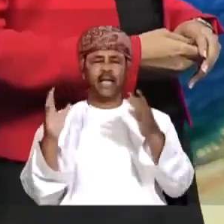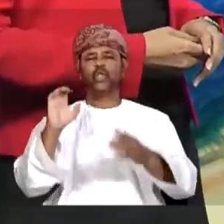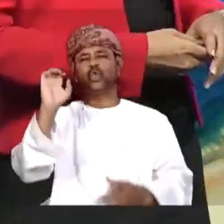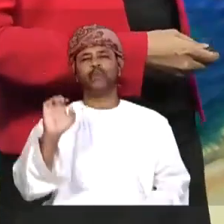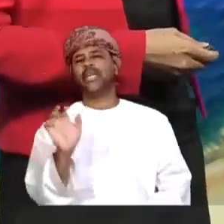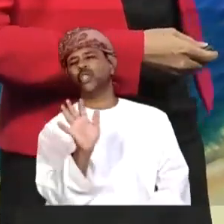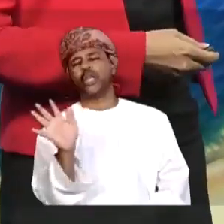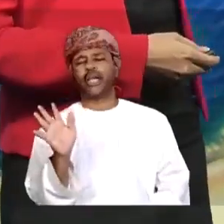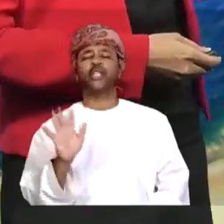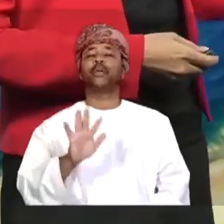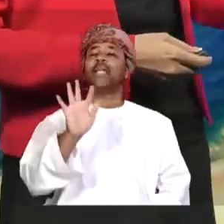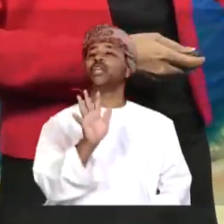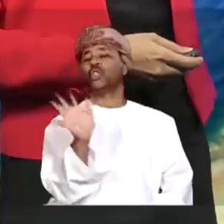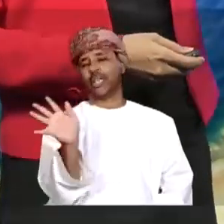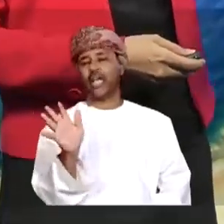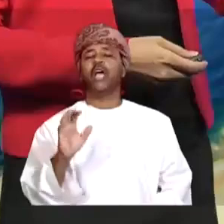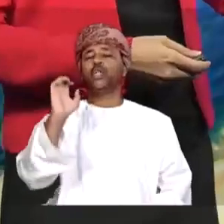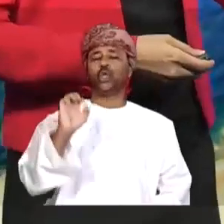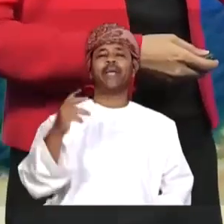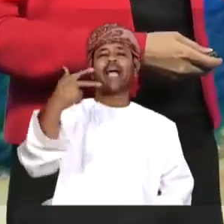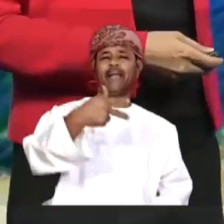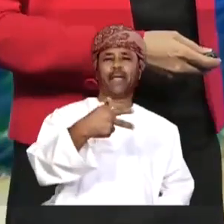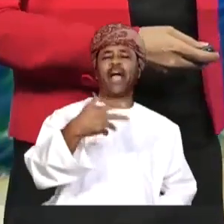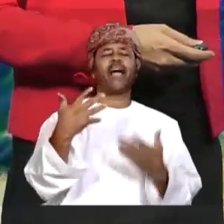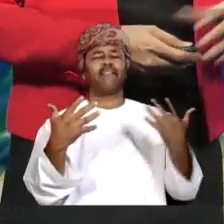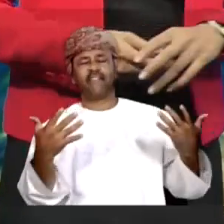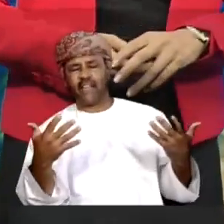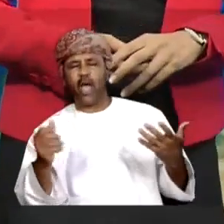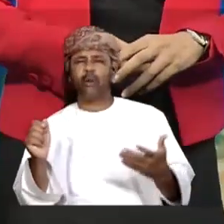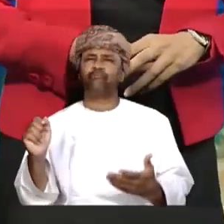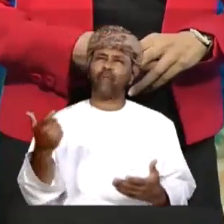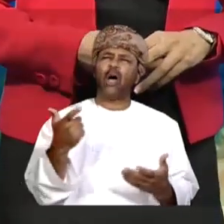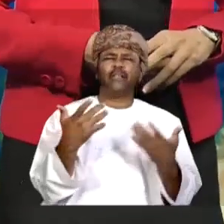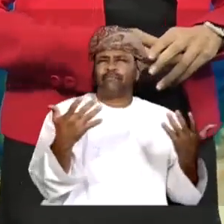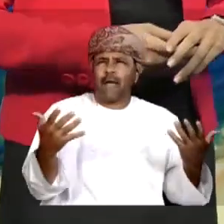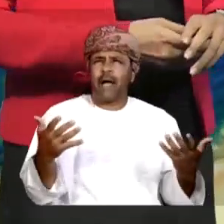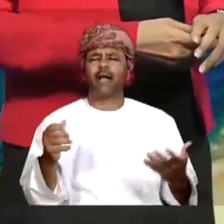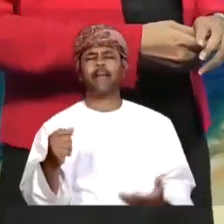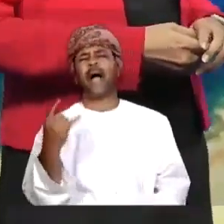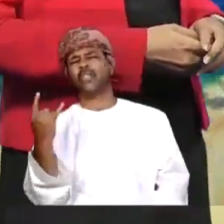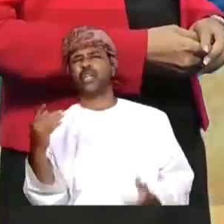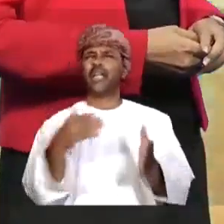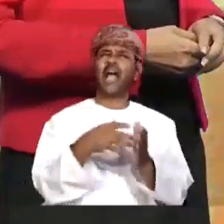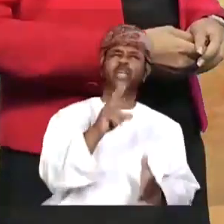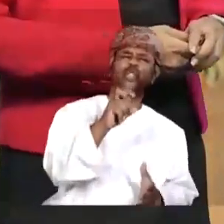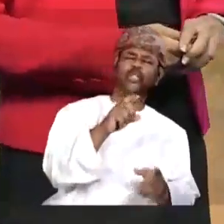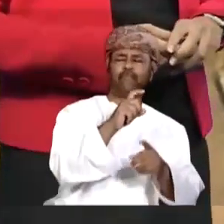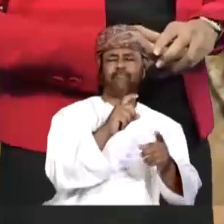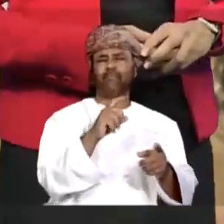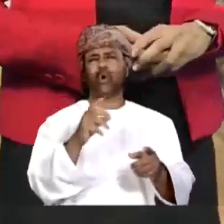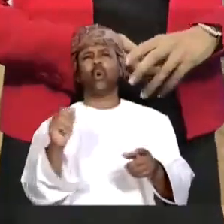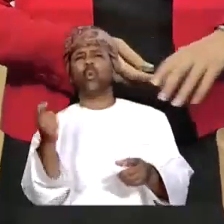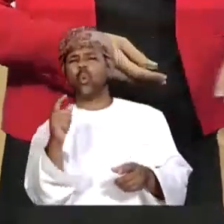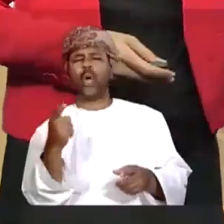جنوبية شرقية أو شمالية شرقية إلى جنوبية غربية، خفيفة إلى معتدلات السرعة بحدود 10 إلى 20 عقدة، والبحر هائج